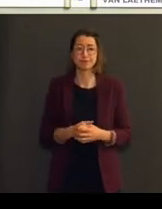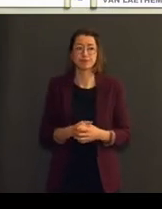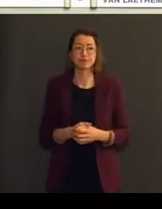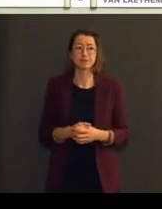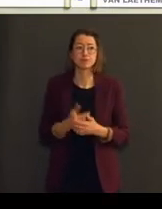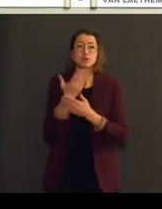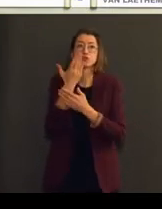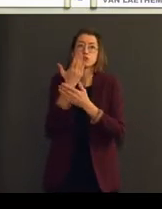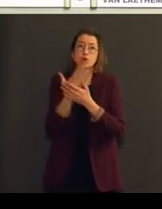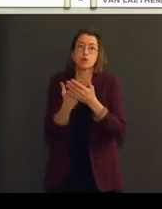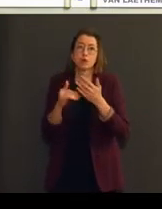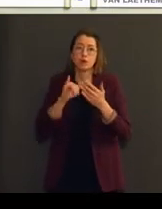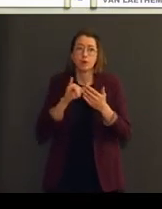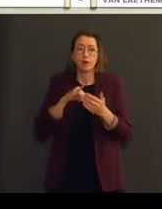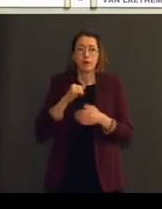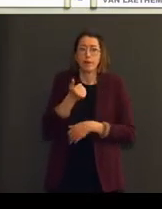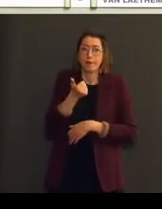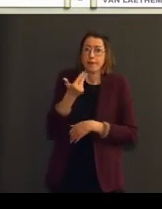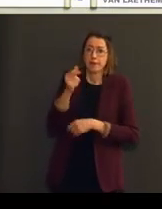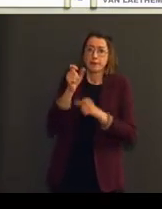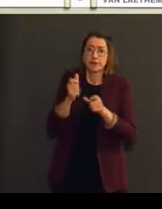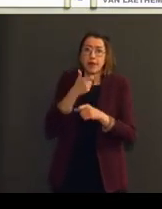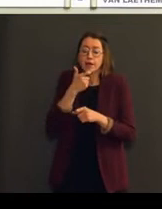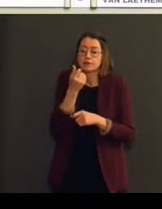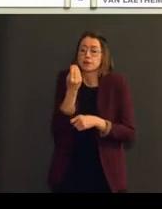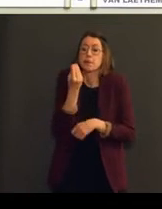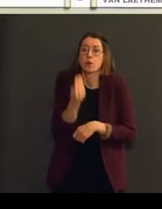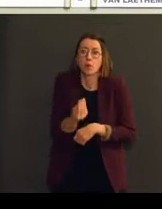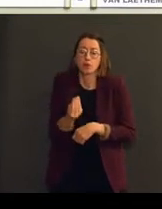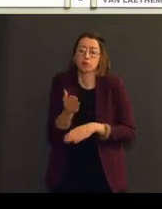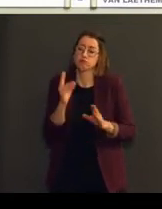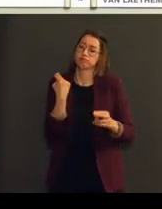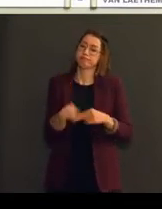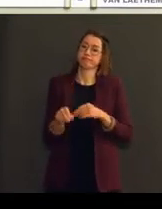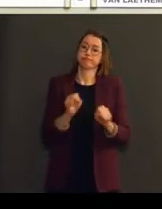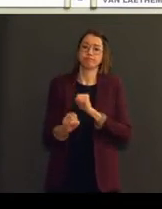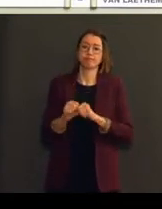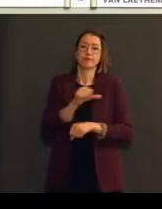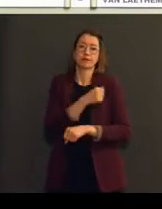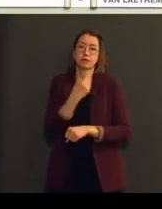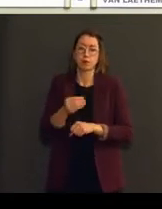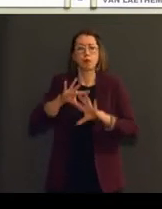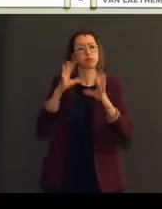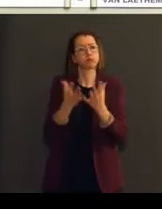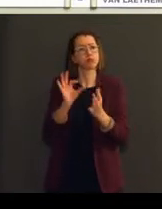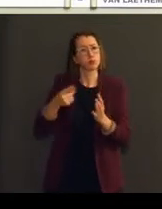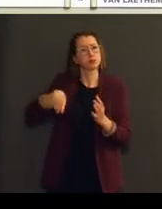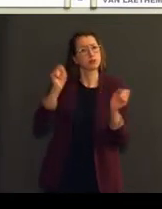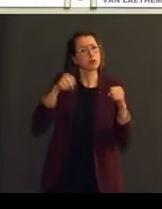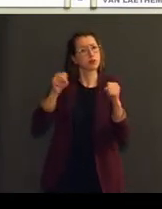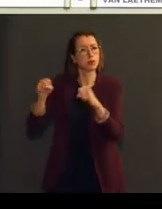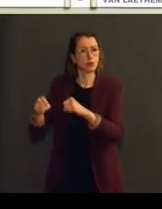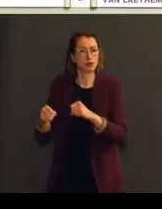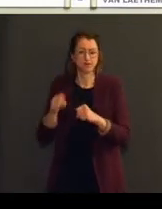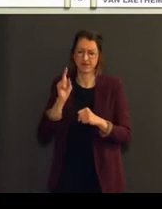des résidents. Et les raisons de ce refus devront vraiment être approfondies pour essayer d'améliorer ces scores qui ne sont clairement pas bons